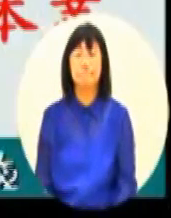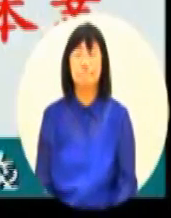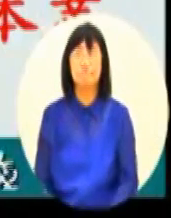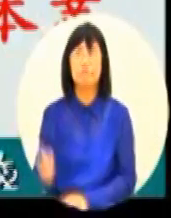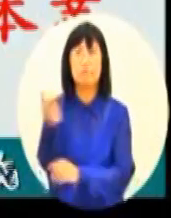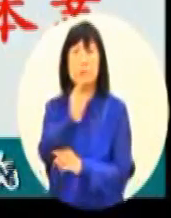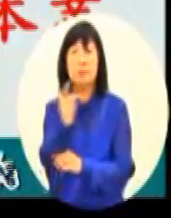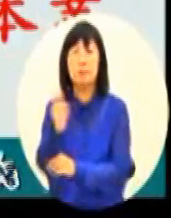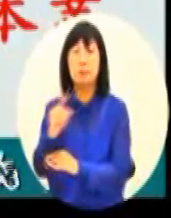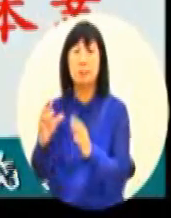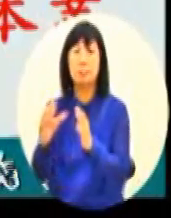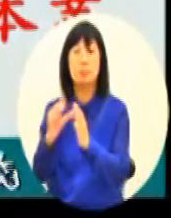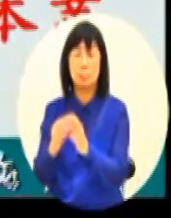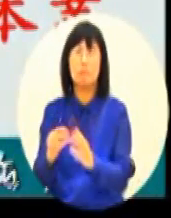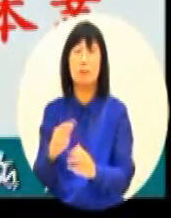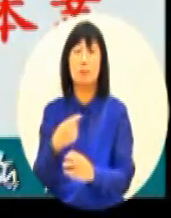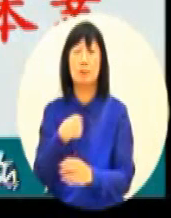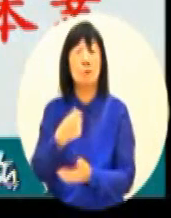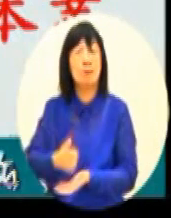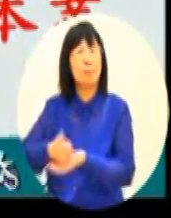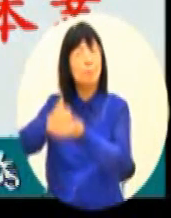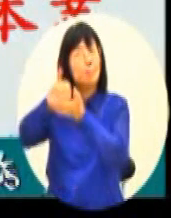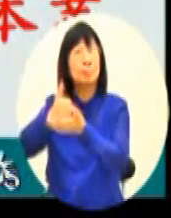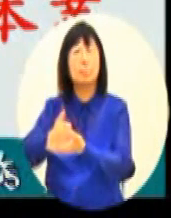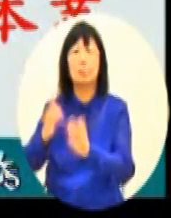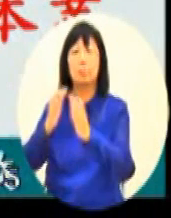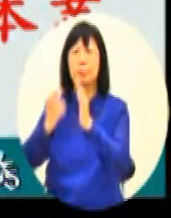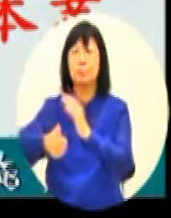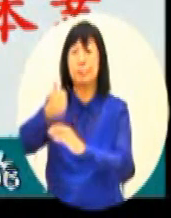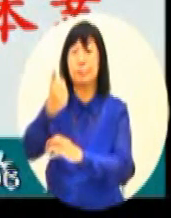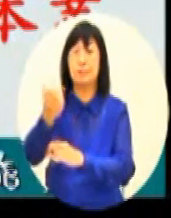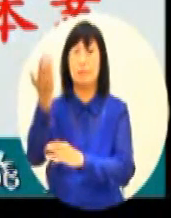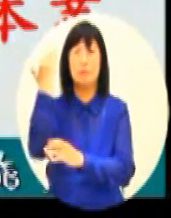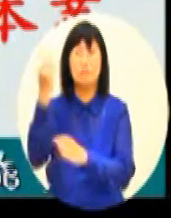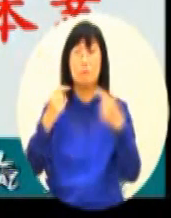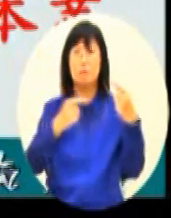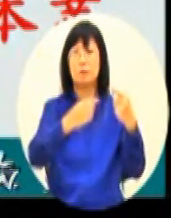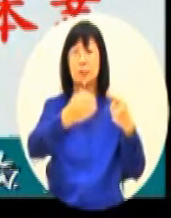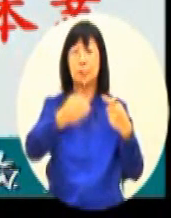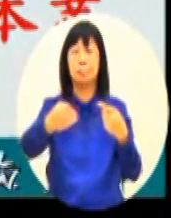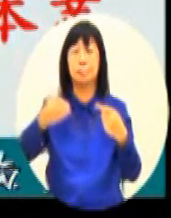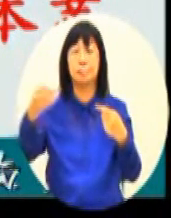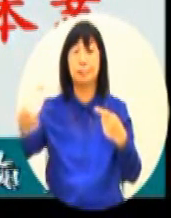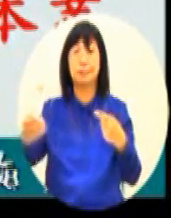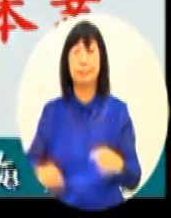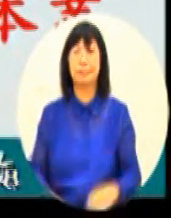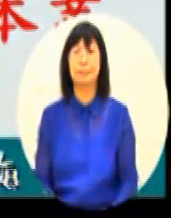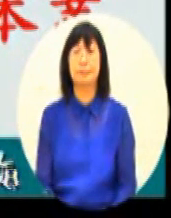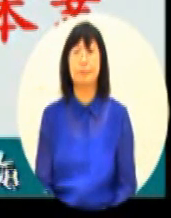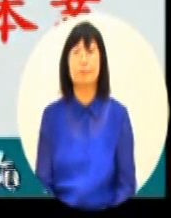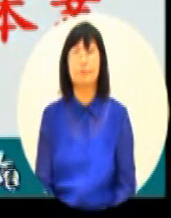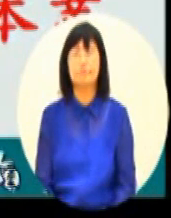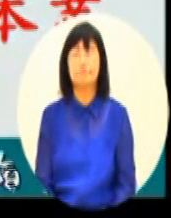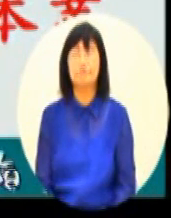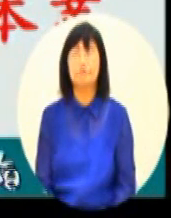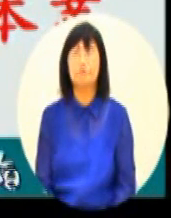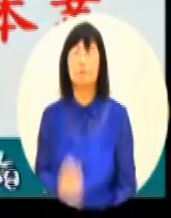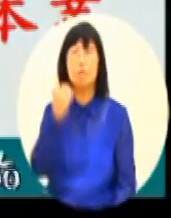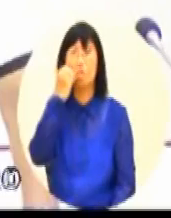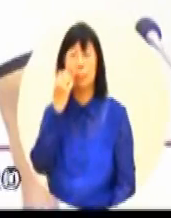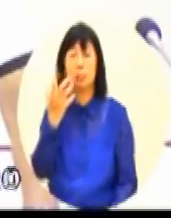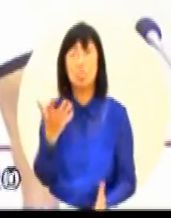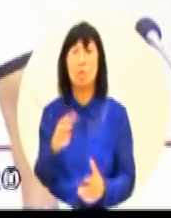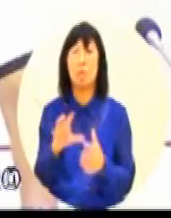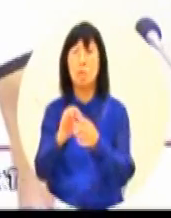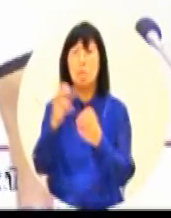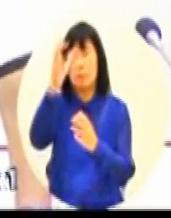消防局我真感佩咱的市长啊，较早1999啊，嘛甲警察局